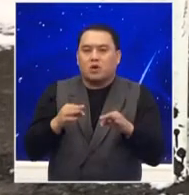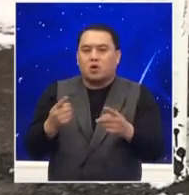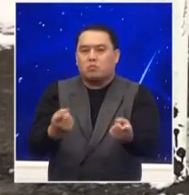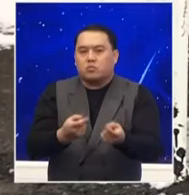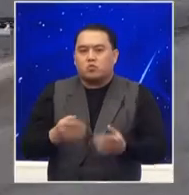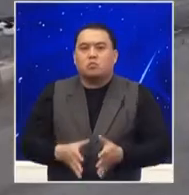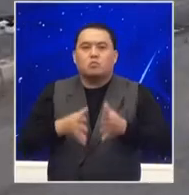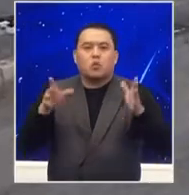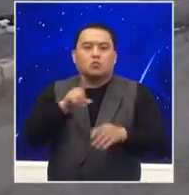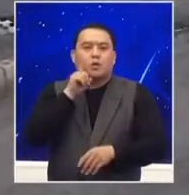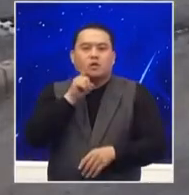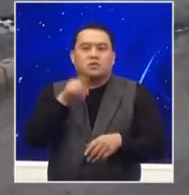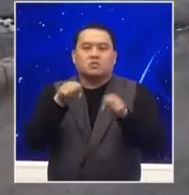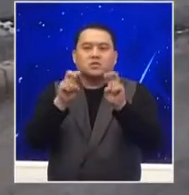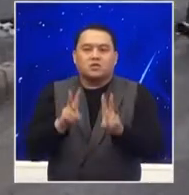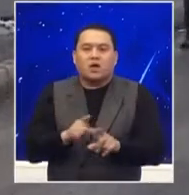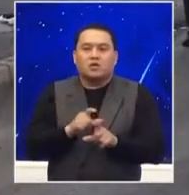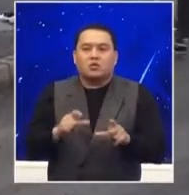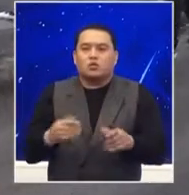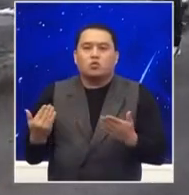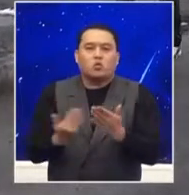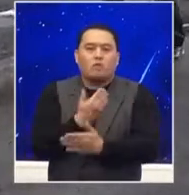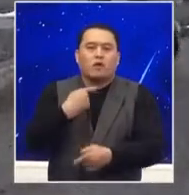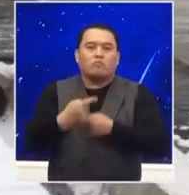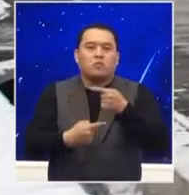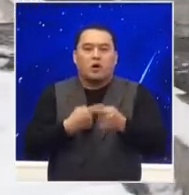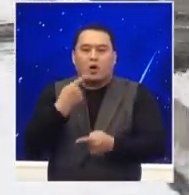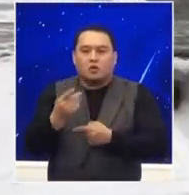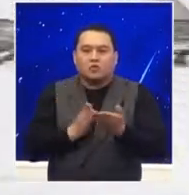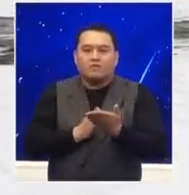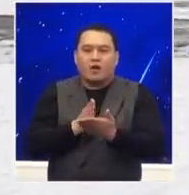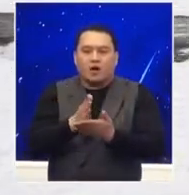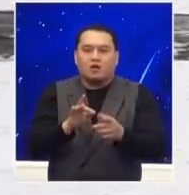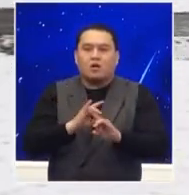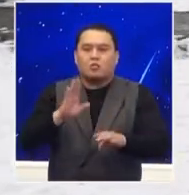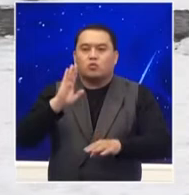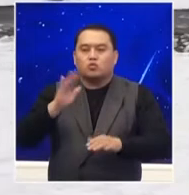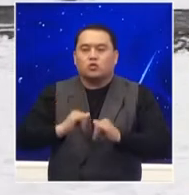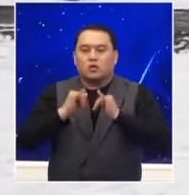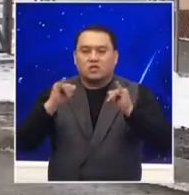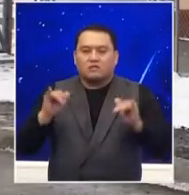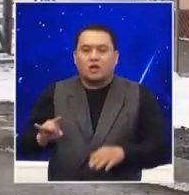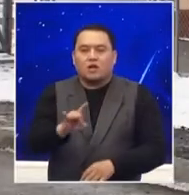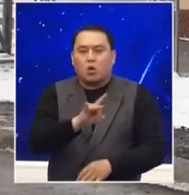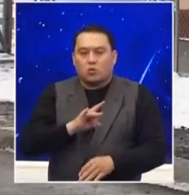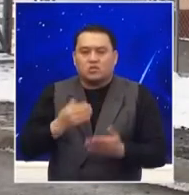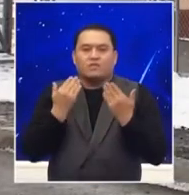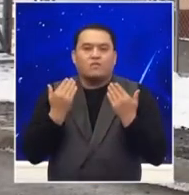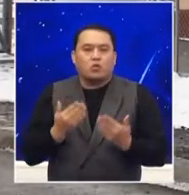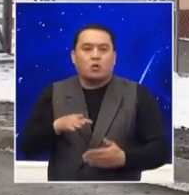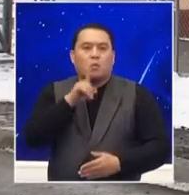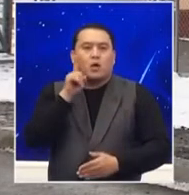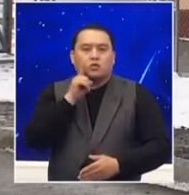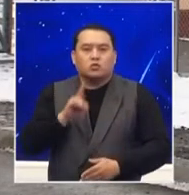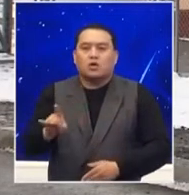больше молодых специалистов. Именно на новое поколение глава региона делает ставку, говоря о дальнейшем развитии района. К слову, на сегодня молодежи